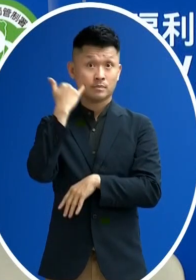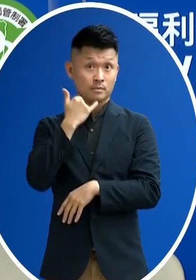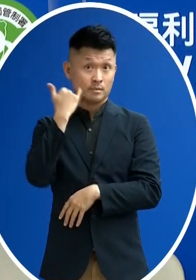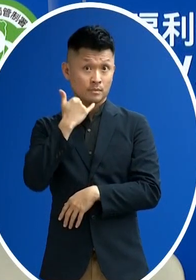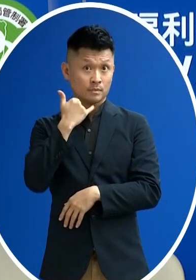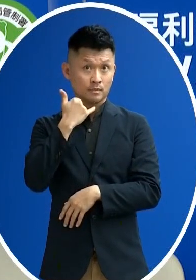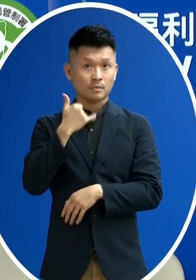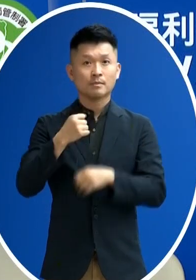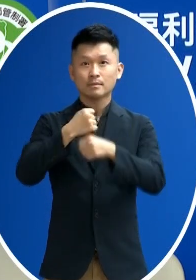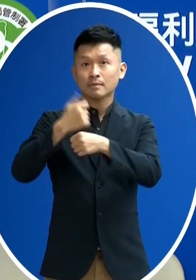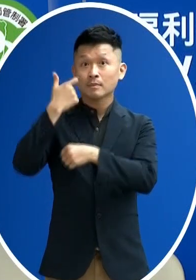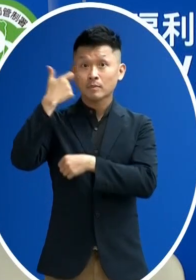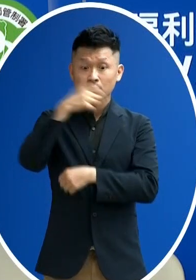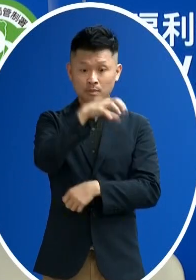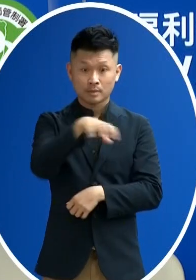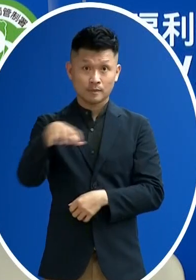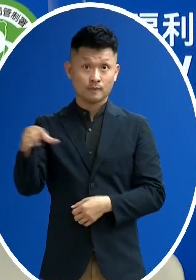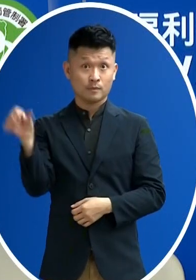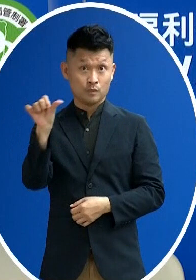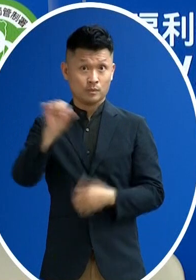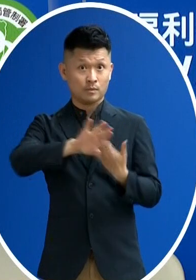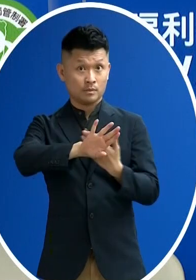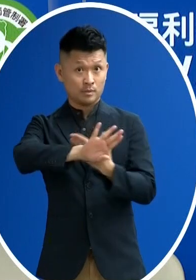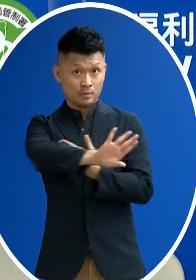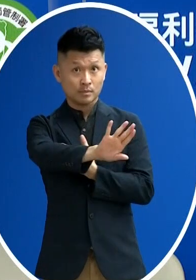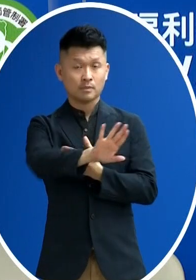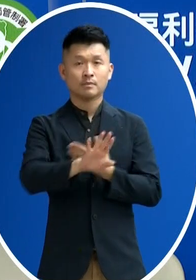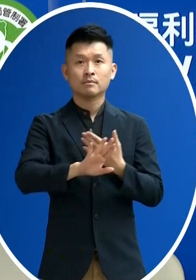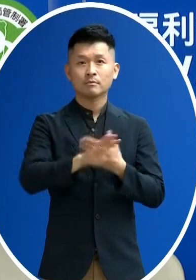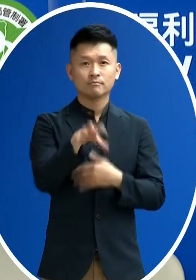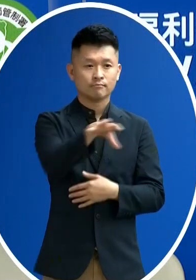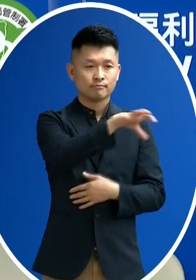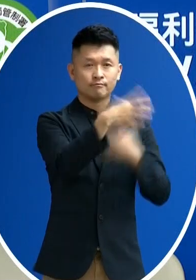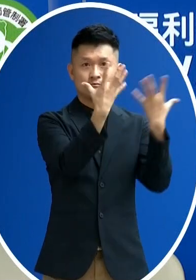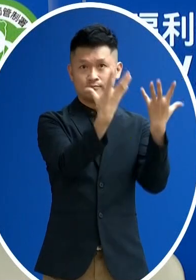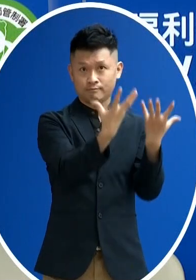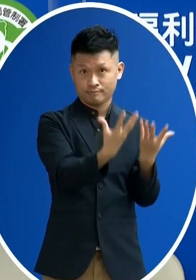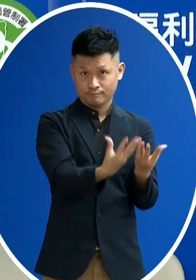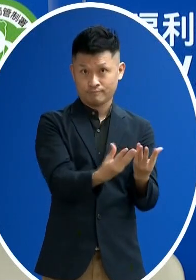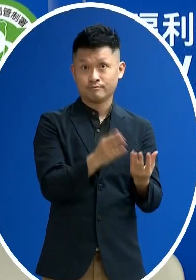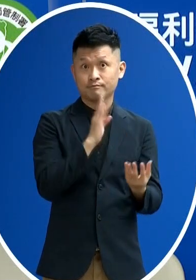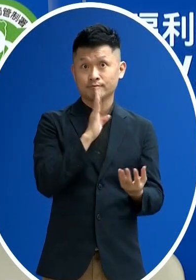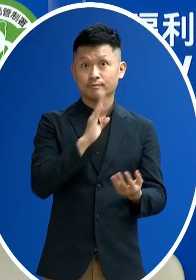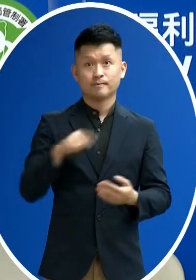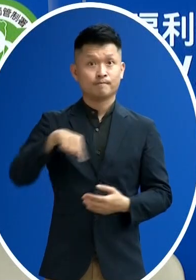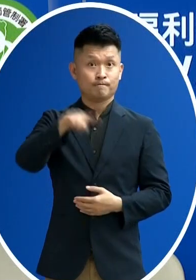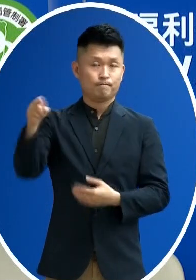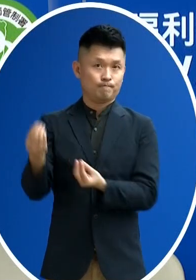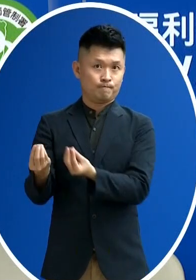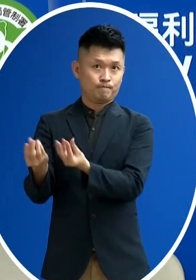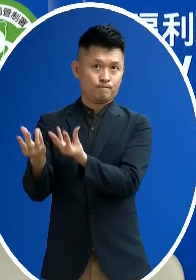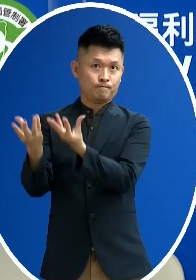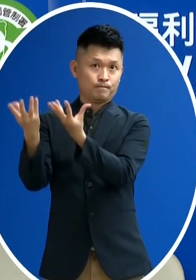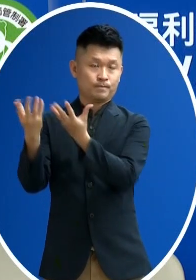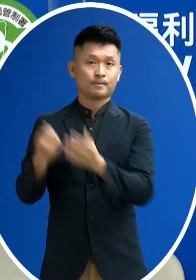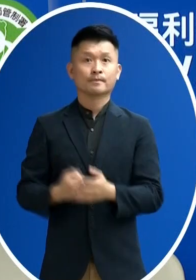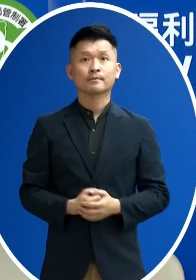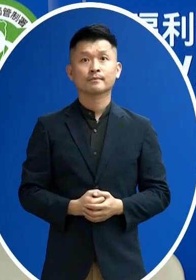跟点江县之外啊，其他的各县市都有下降哈。那所以等于是